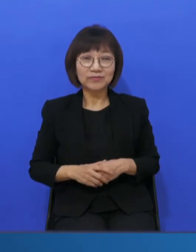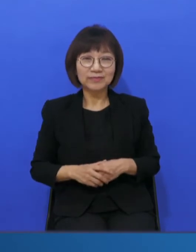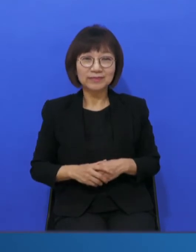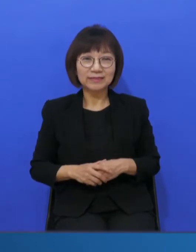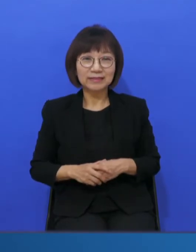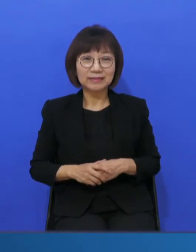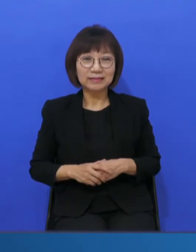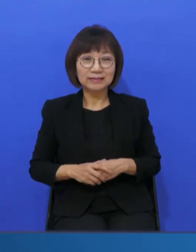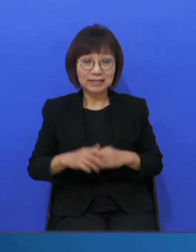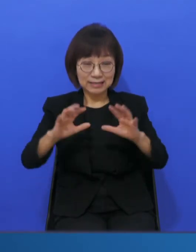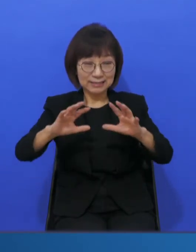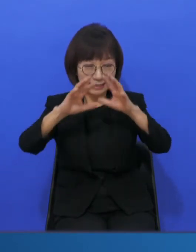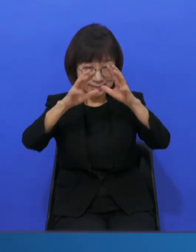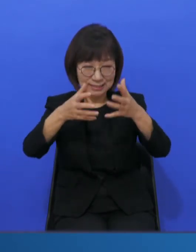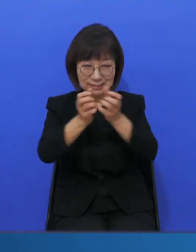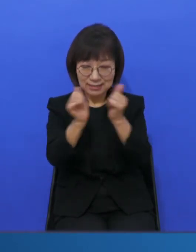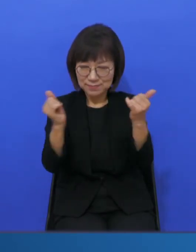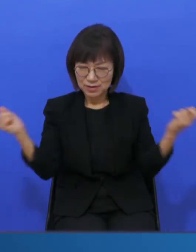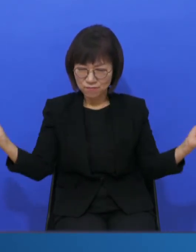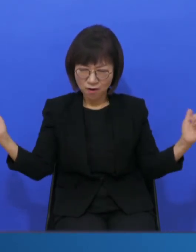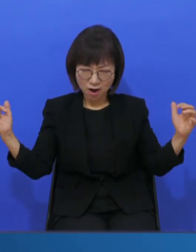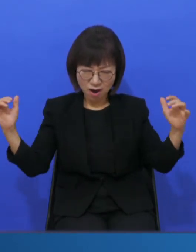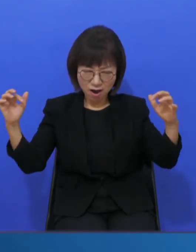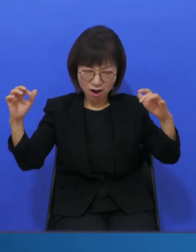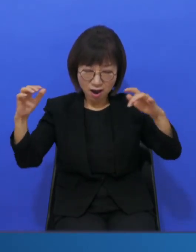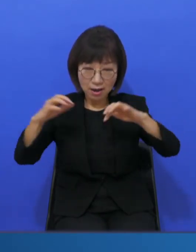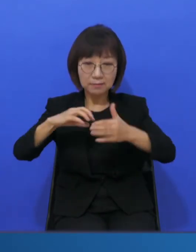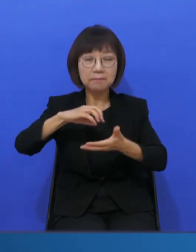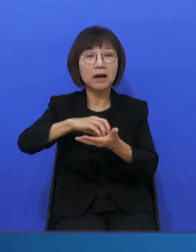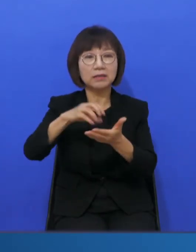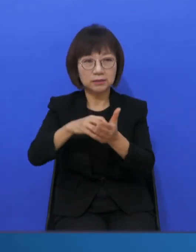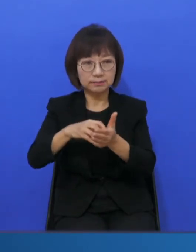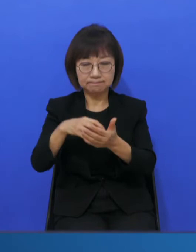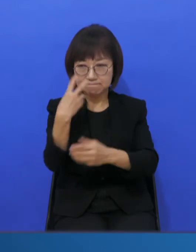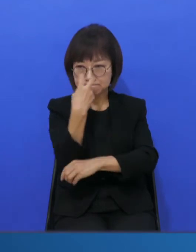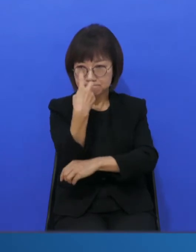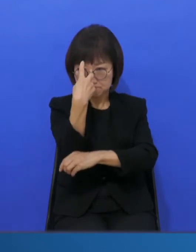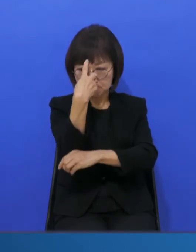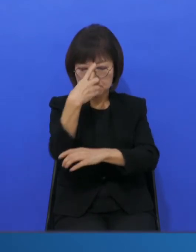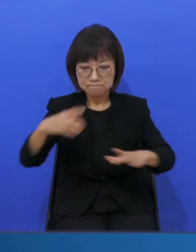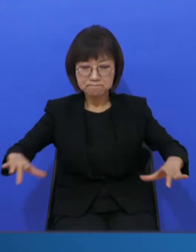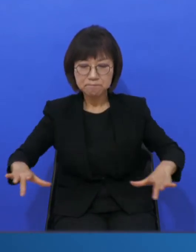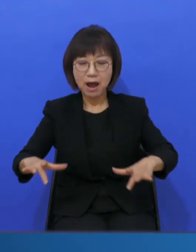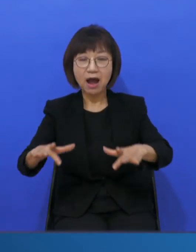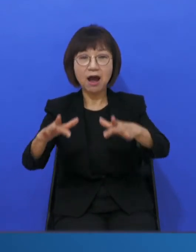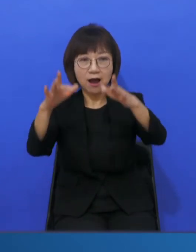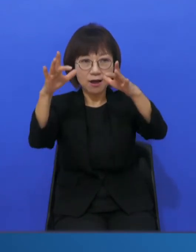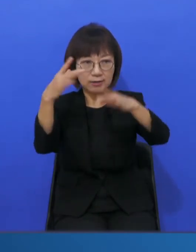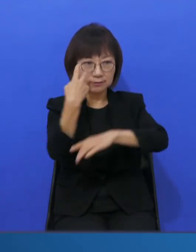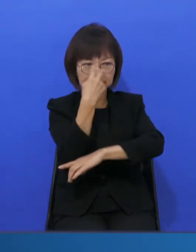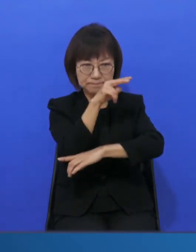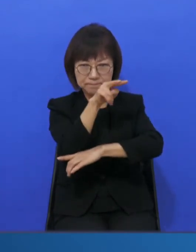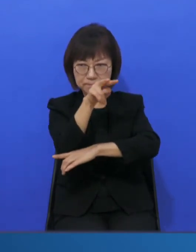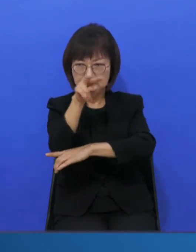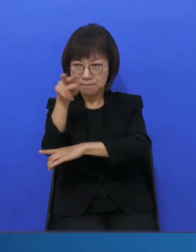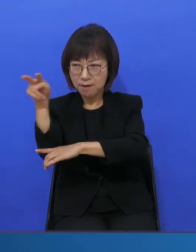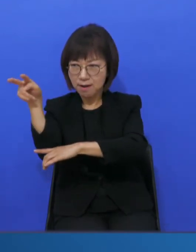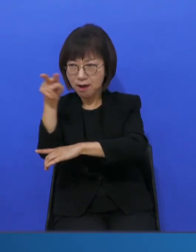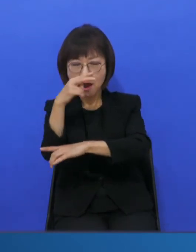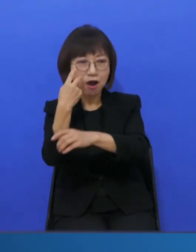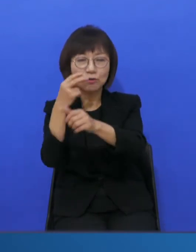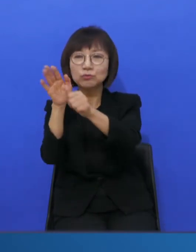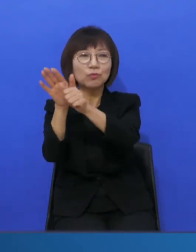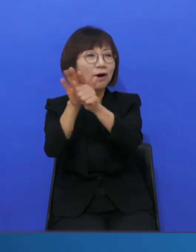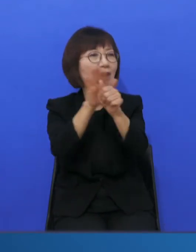있는 파수망의 등대 있어야 돼요. And then we must have 그렇죠. that 그럼 오게 되는 lighthouse 겁니다. and that watchtower for many people to come and see. 여러분